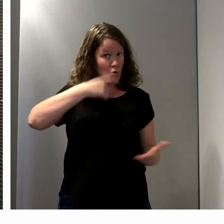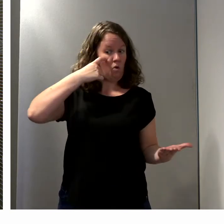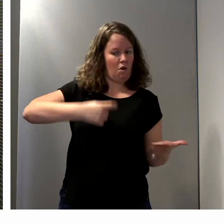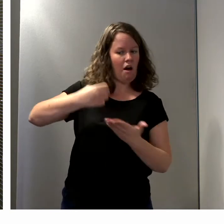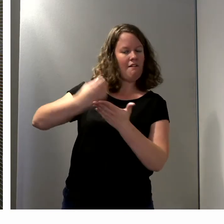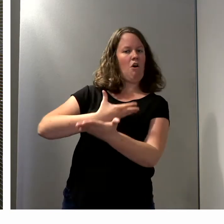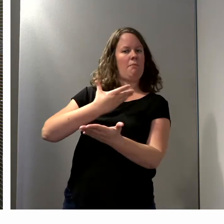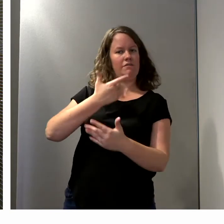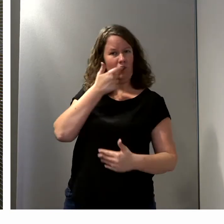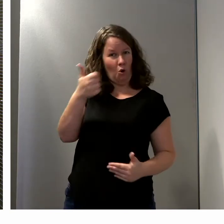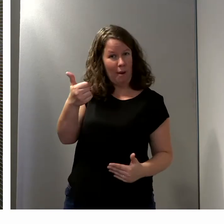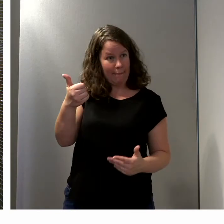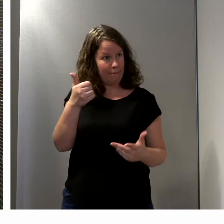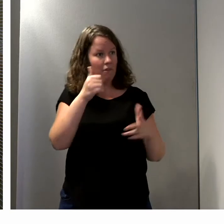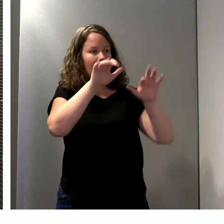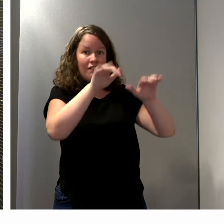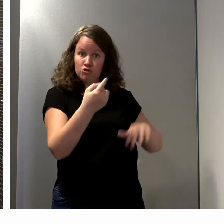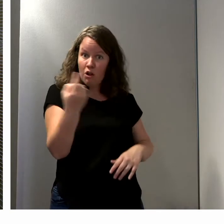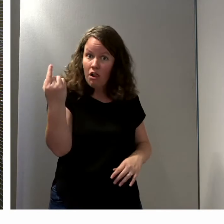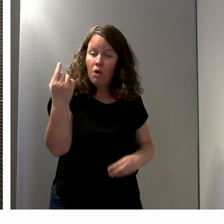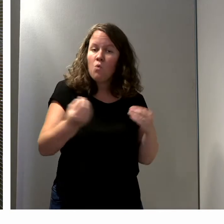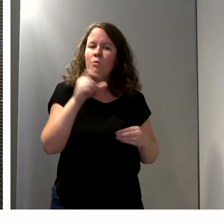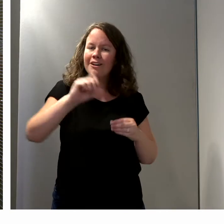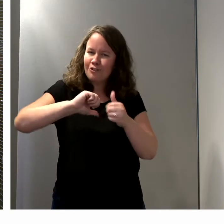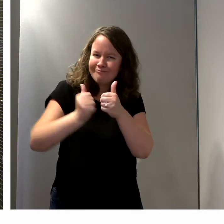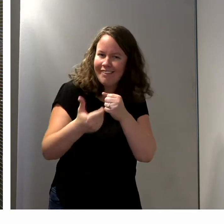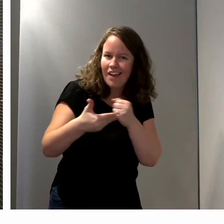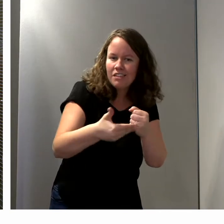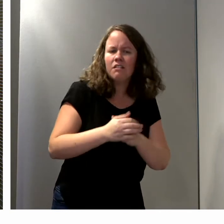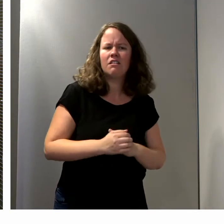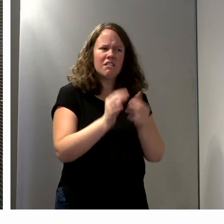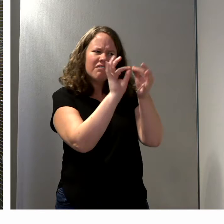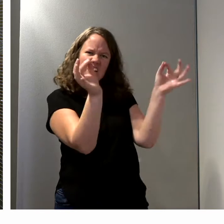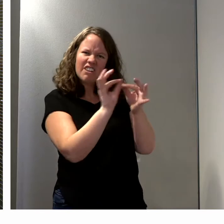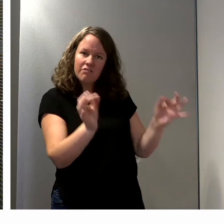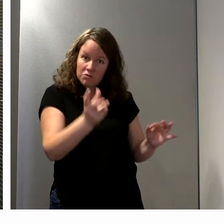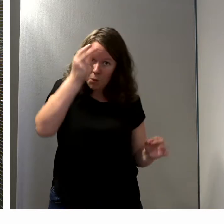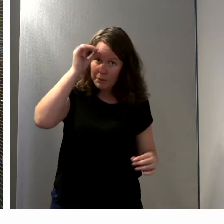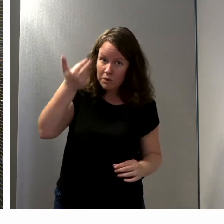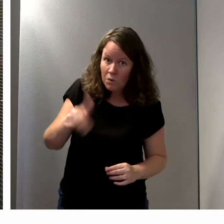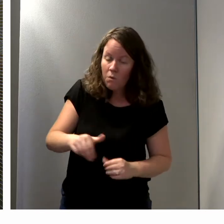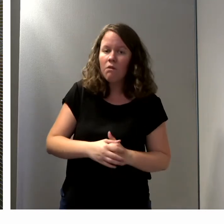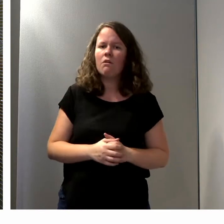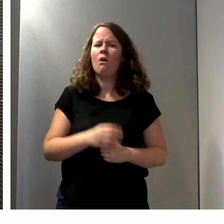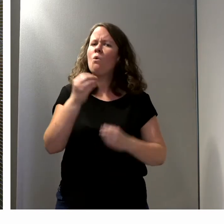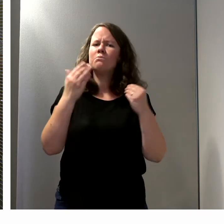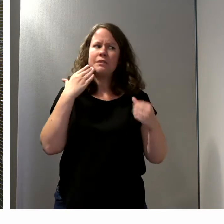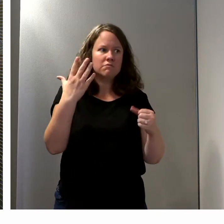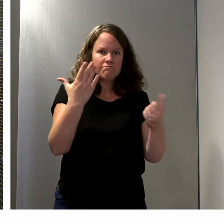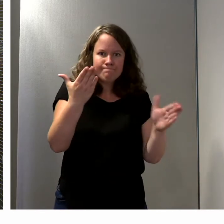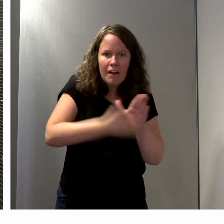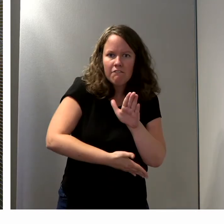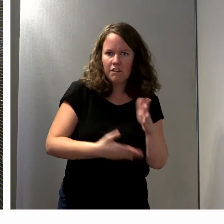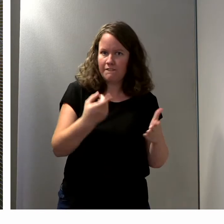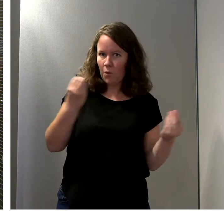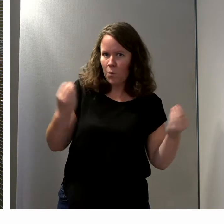accompagner lors d'une démarche? Est-ce qu'ils ont compris le langage? Quels blocages, en fait, leur ont compliqué la tâche?